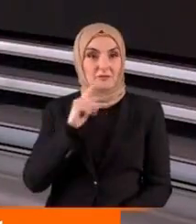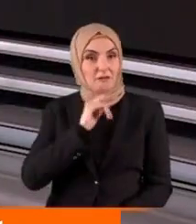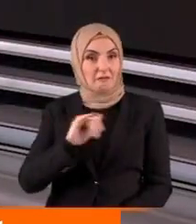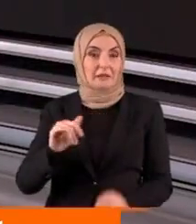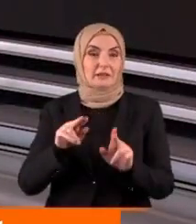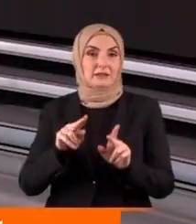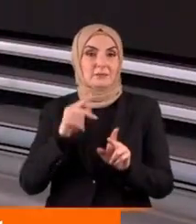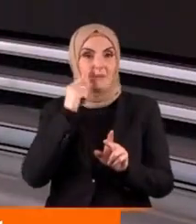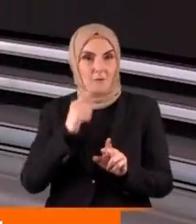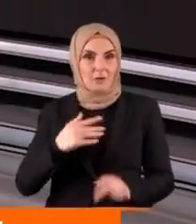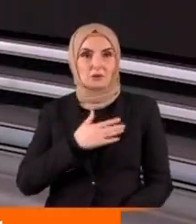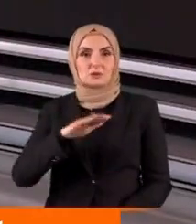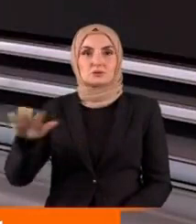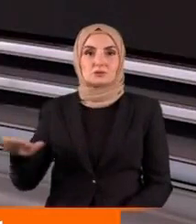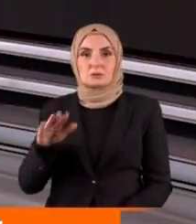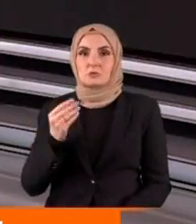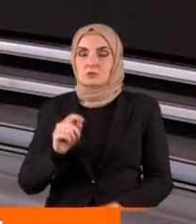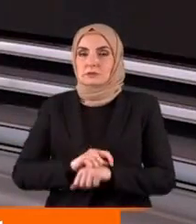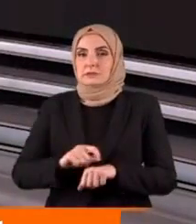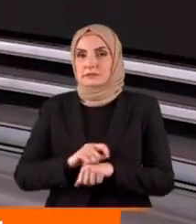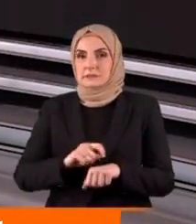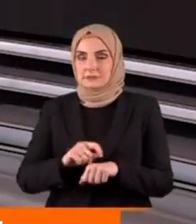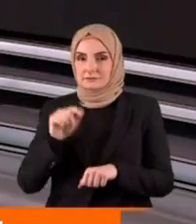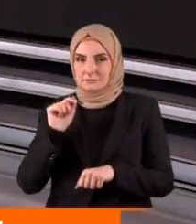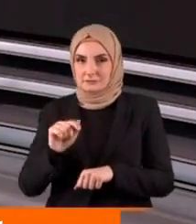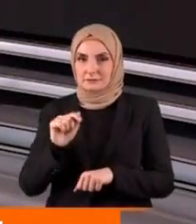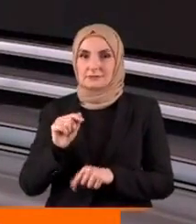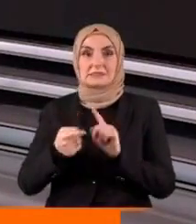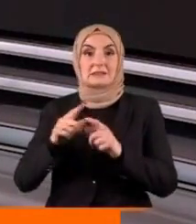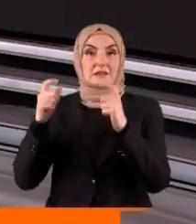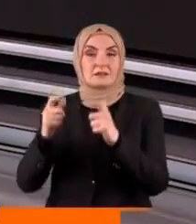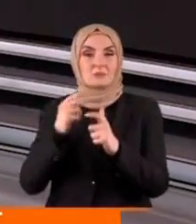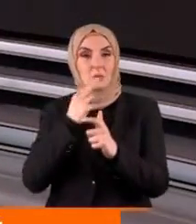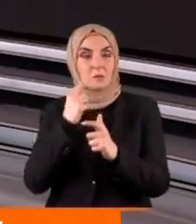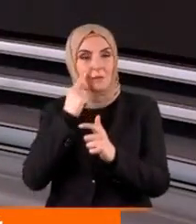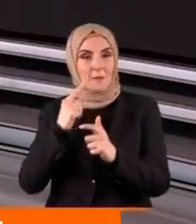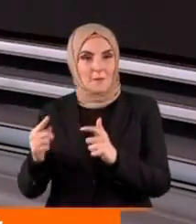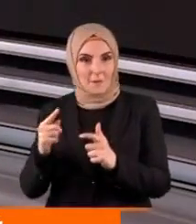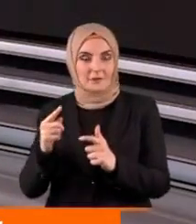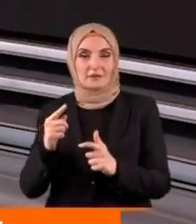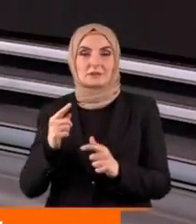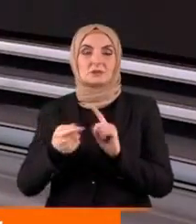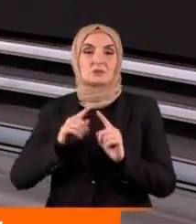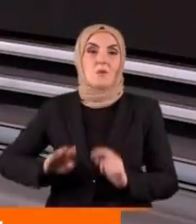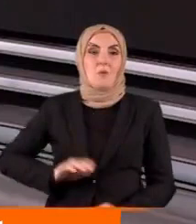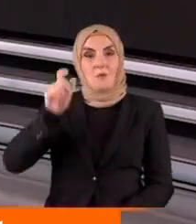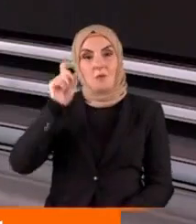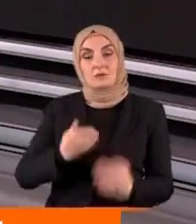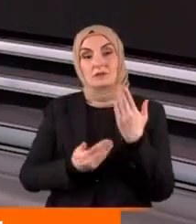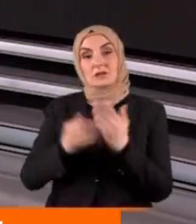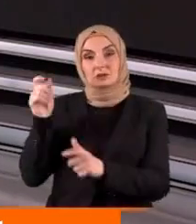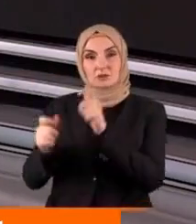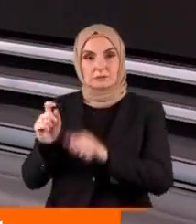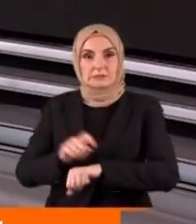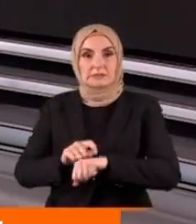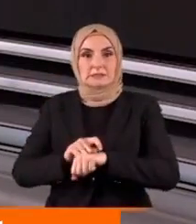çileden çıkarttı. Öyle ki kulislerde konuşulanlara göre Kılıçdaroğlu'nun kurmayları öfkeyle telefona sarıldı, genel merkezi aradı. Parti